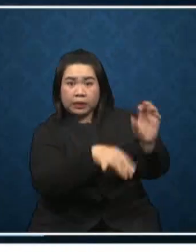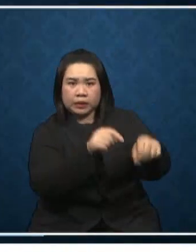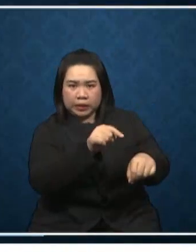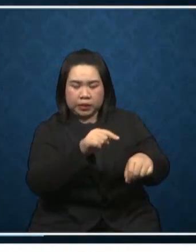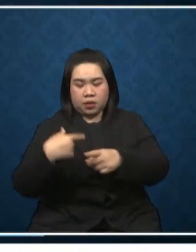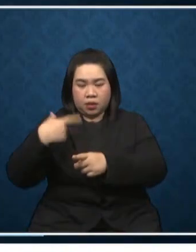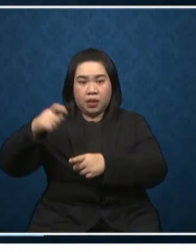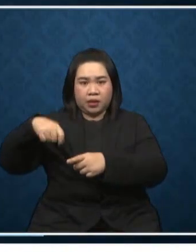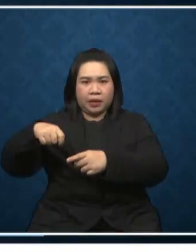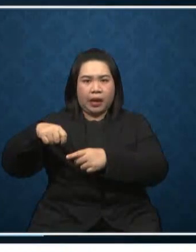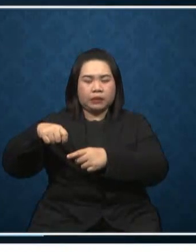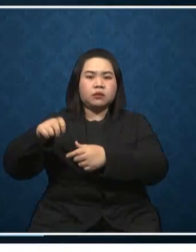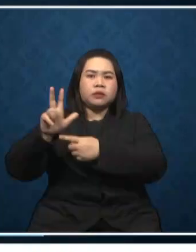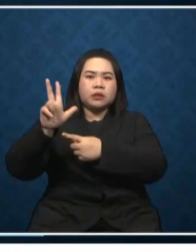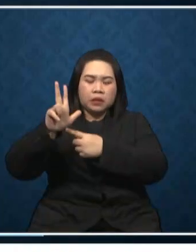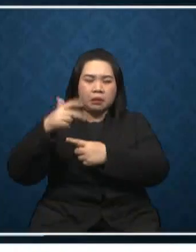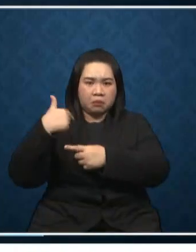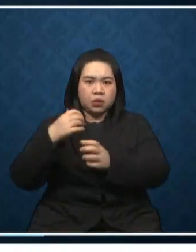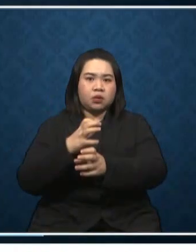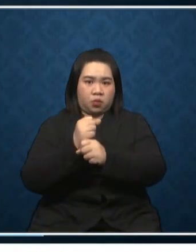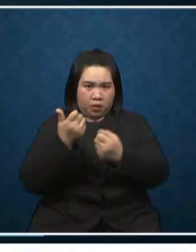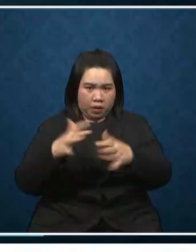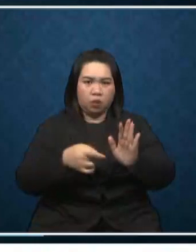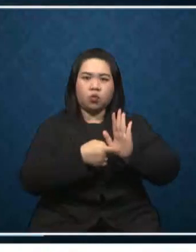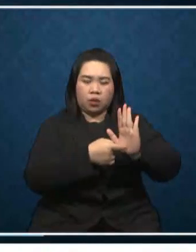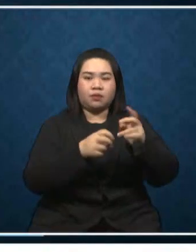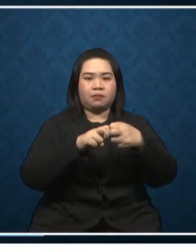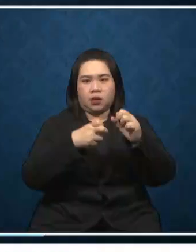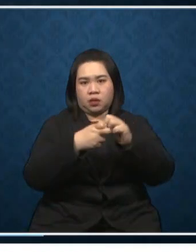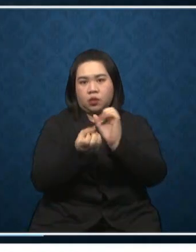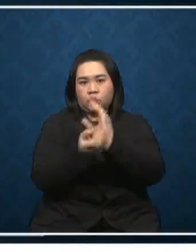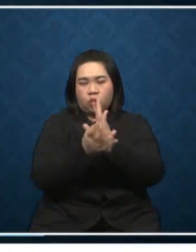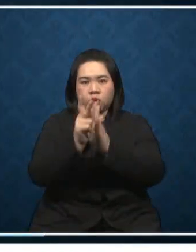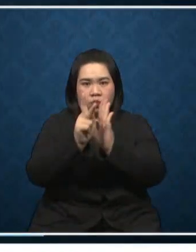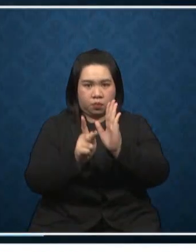ส มีกรีตู่อย่างแล้วว่าเป็นขั disgusting ป